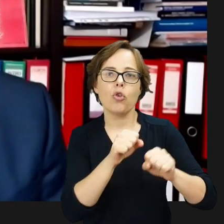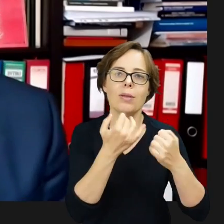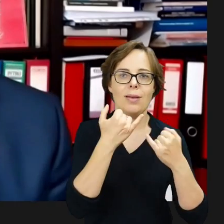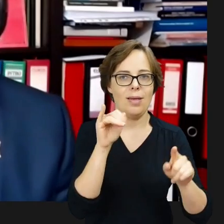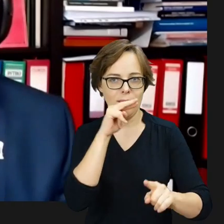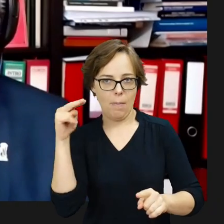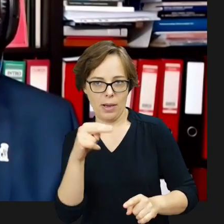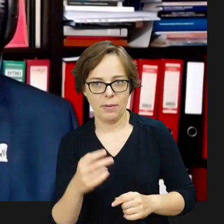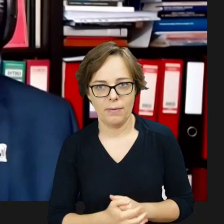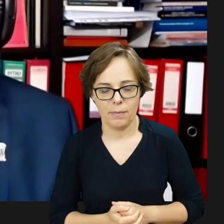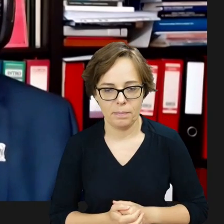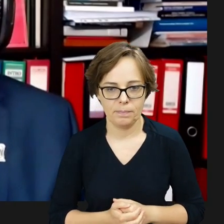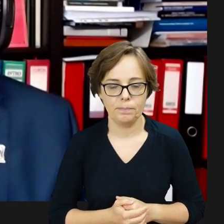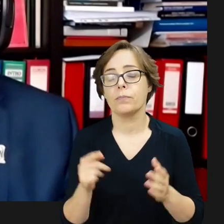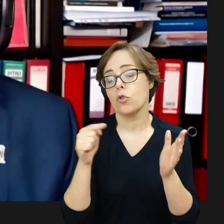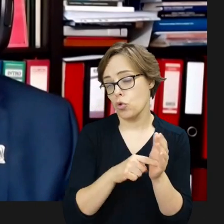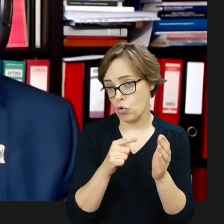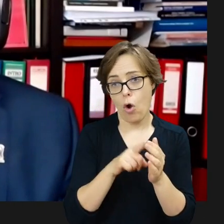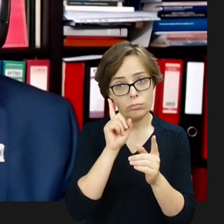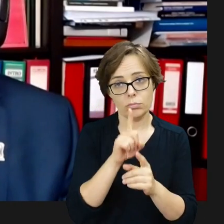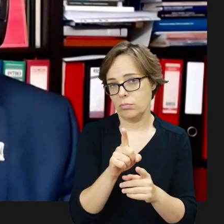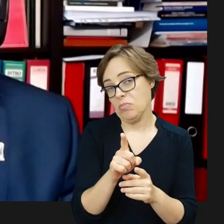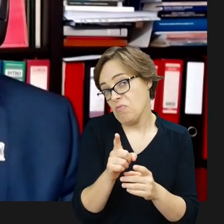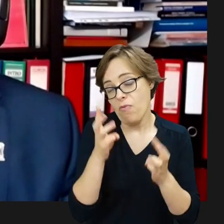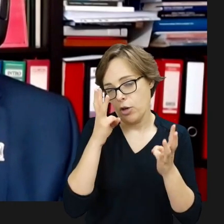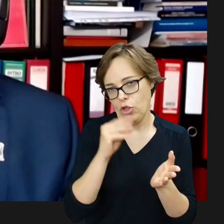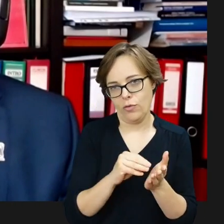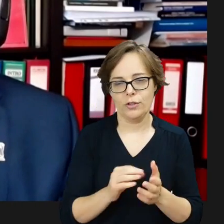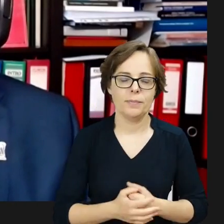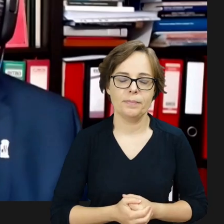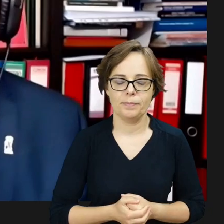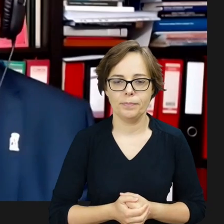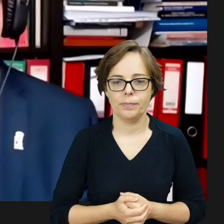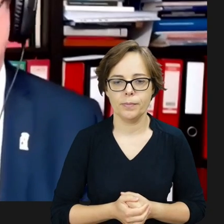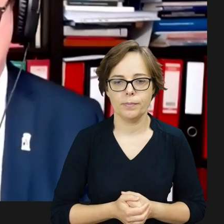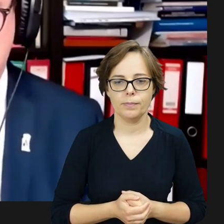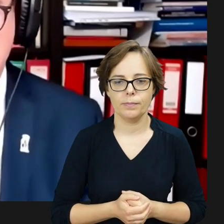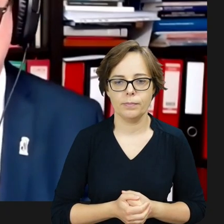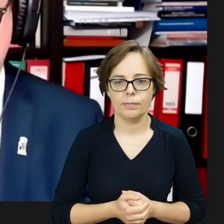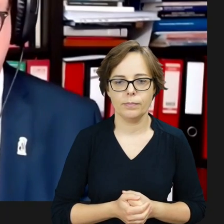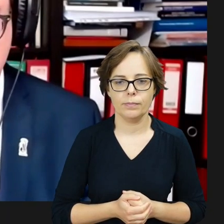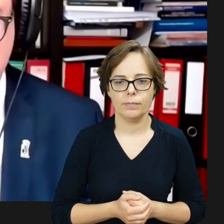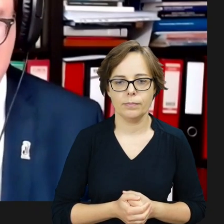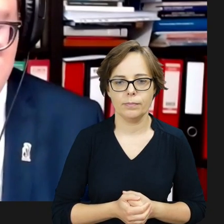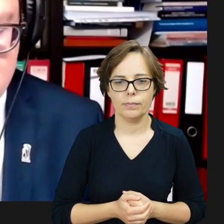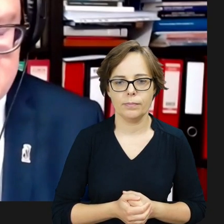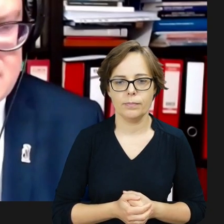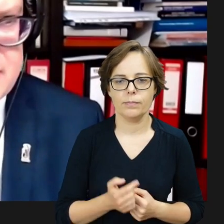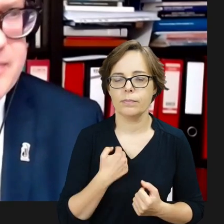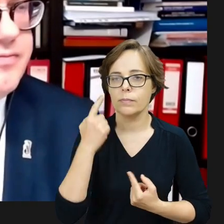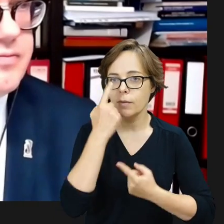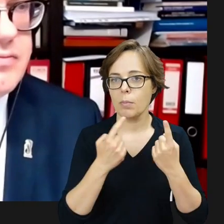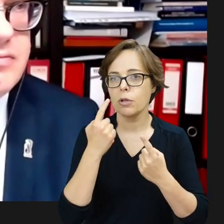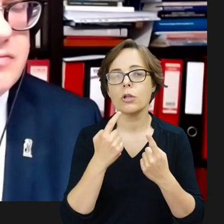niezwykle cenne i ważne doświadczenie. Myślę, że odpowiedź na szereg pytań łączy